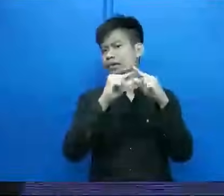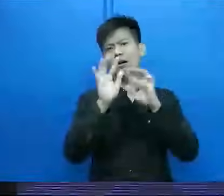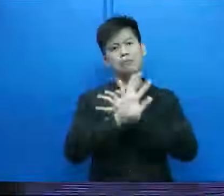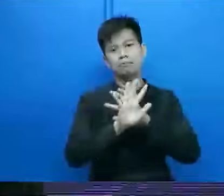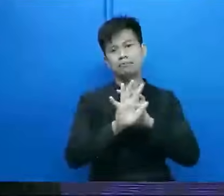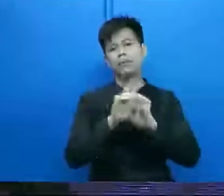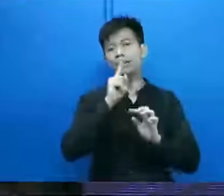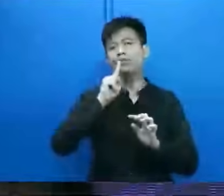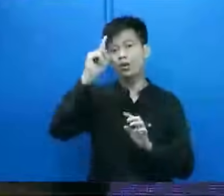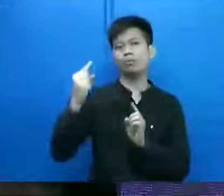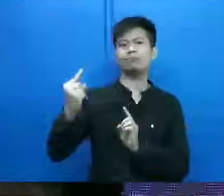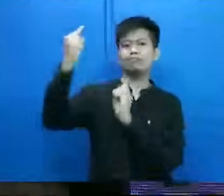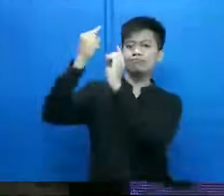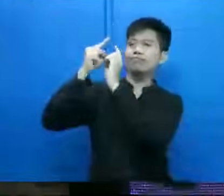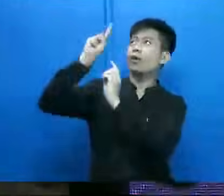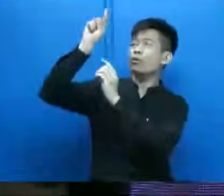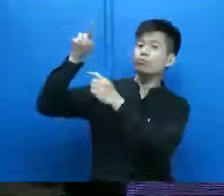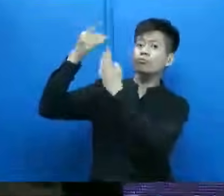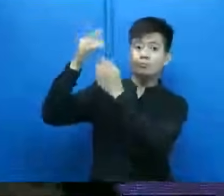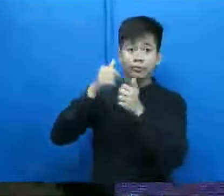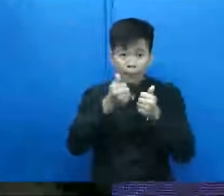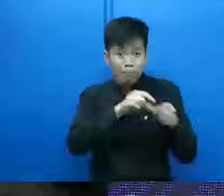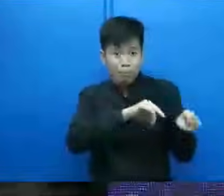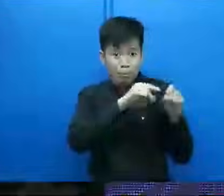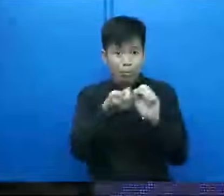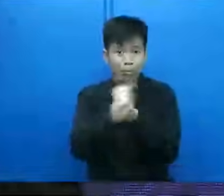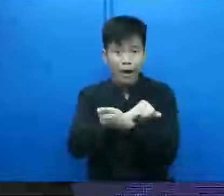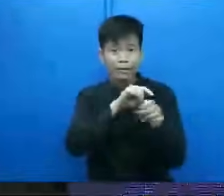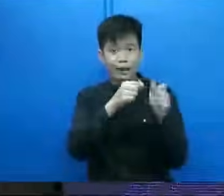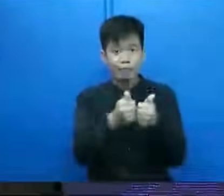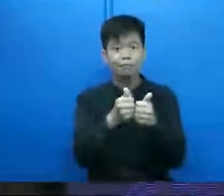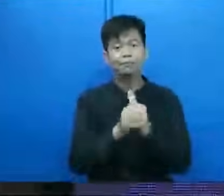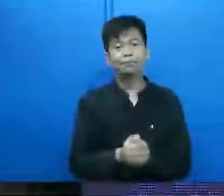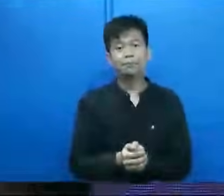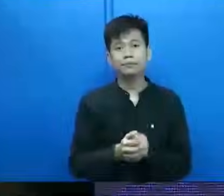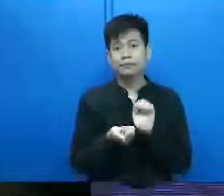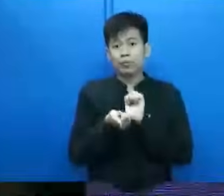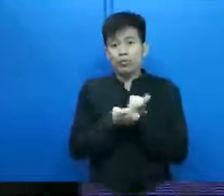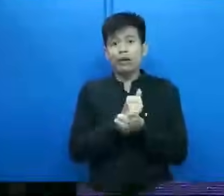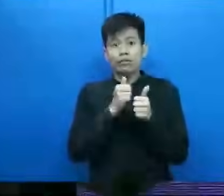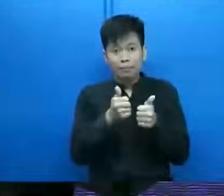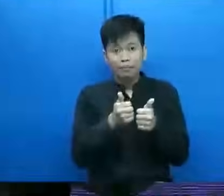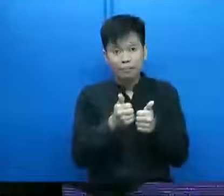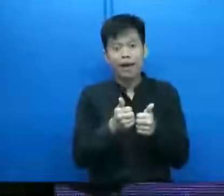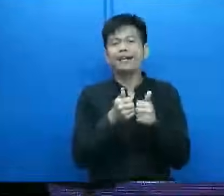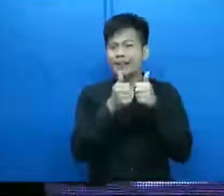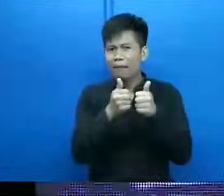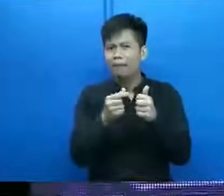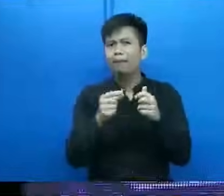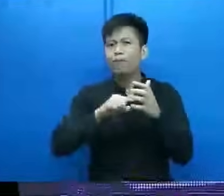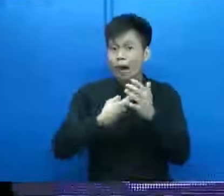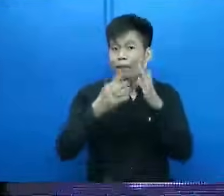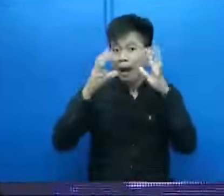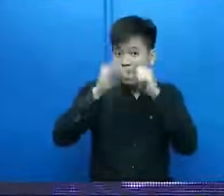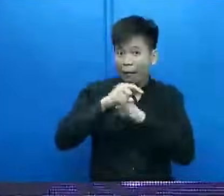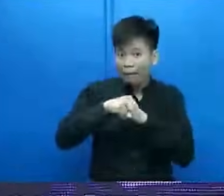hadapan Allah Subhanahu wa taala. Siap berubah insya Allah? Baik, kalau siap, mulai malam ini, mumpung masih waktu